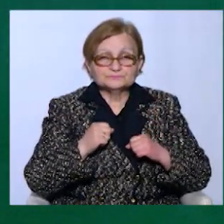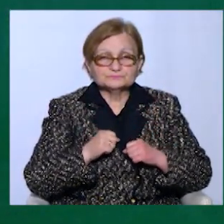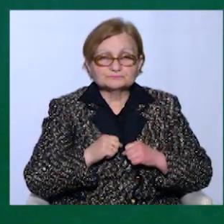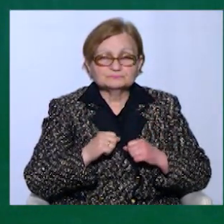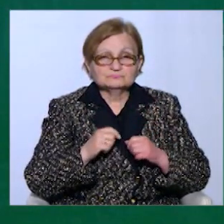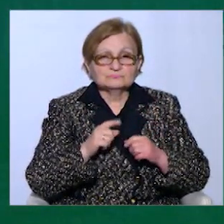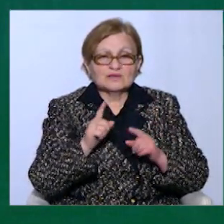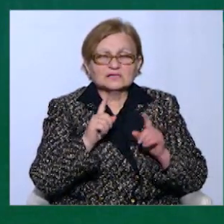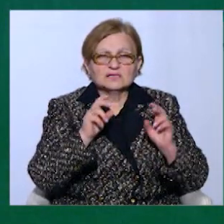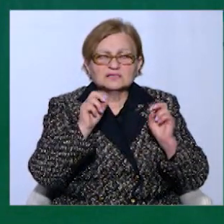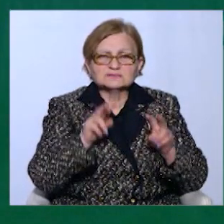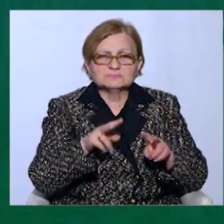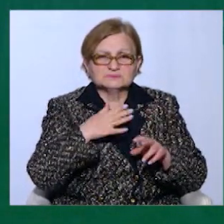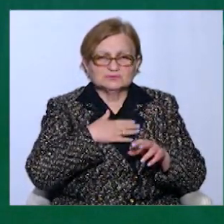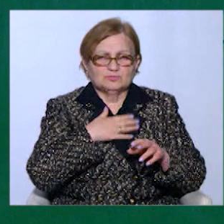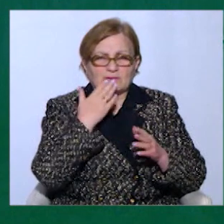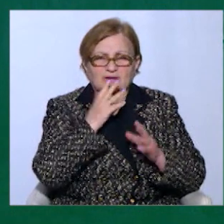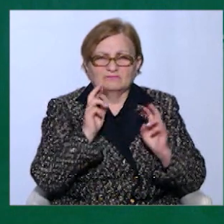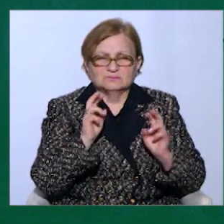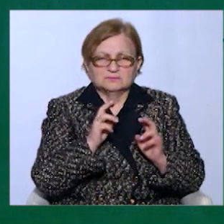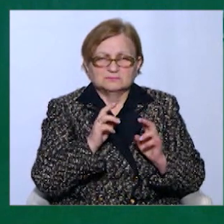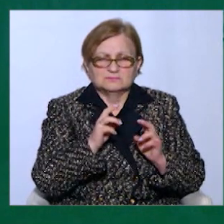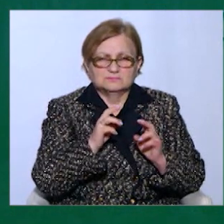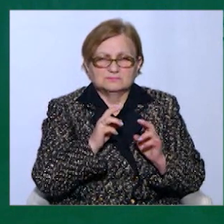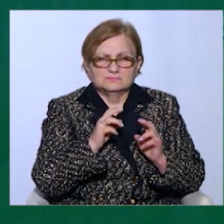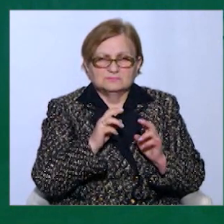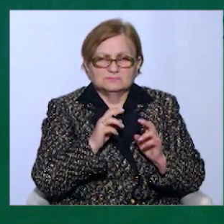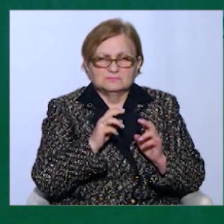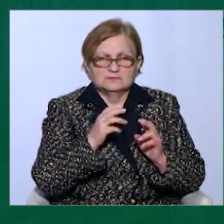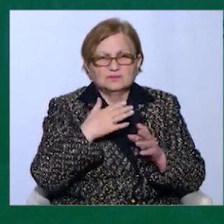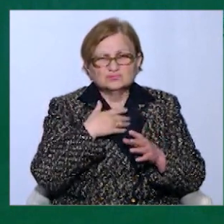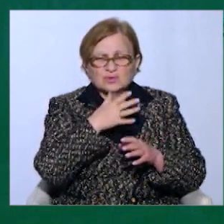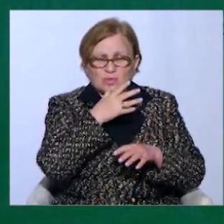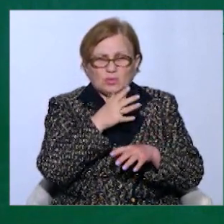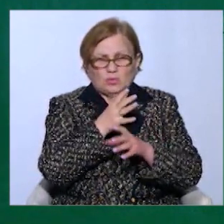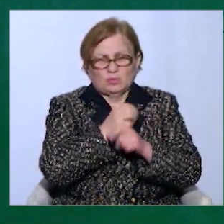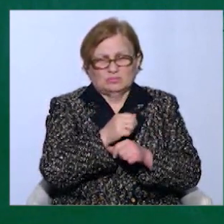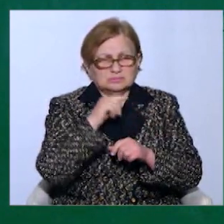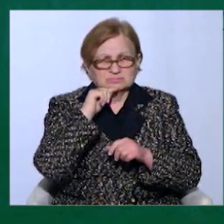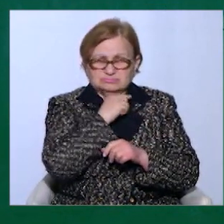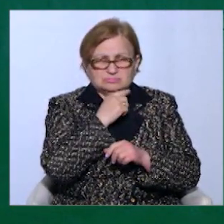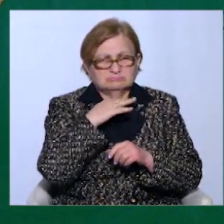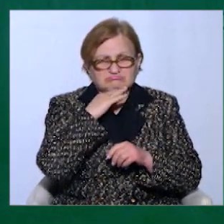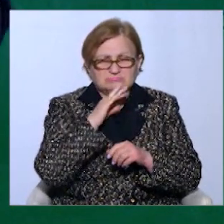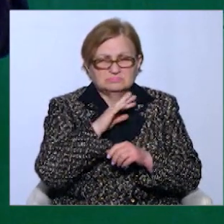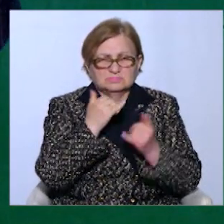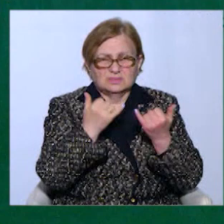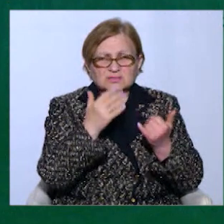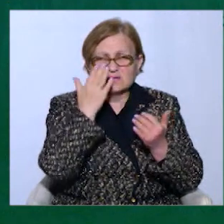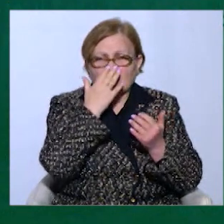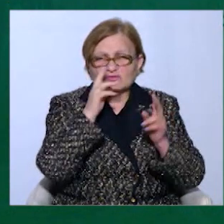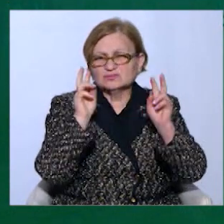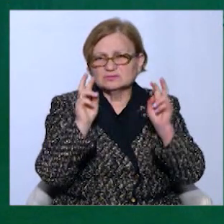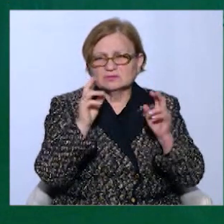გაკვეთილების ჩატარების სპეციფიკა რა არის, რომ ცხადია შეზღუდული ვარ ჩვენ დროში. ეს არ არის შეიძლება